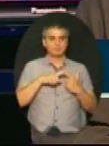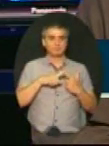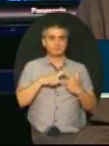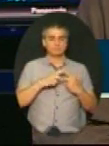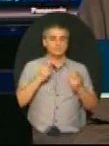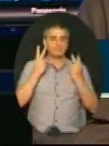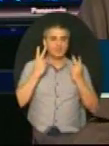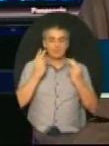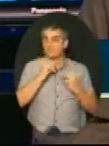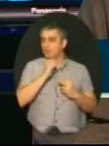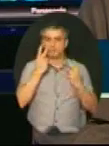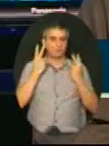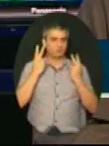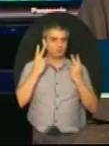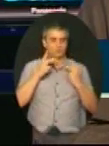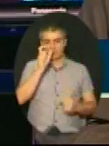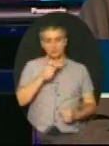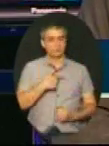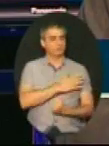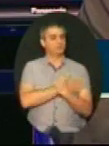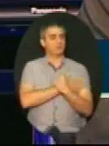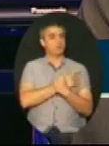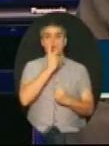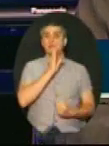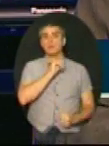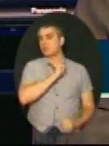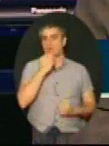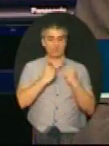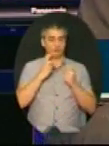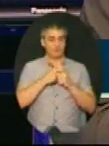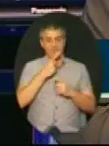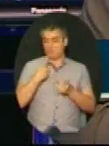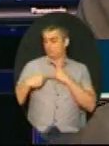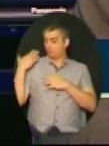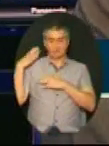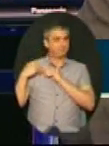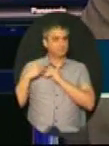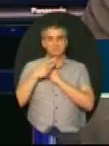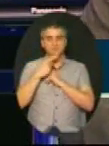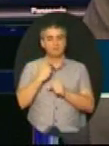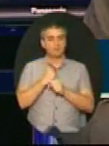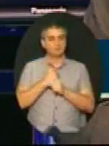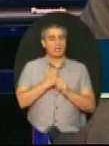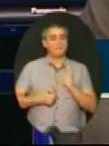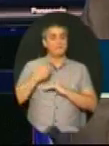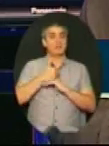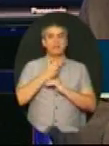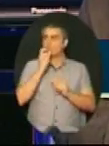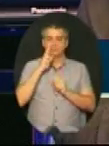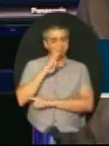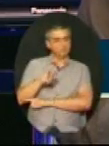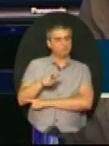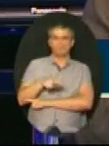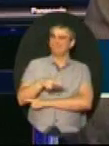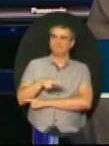שתיים, בעיקר הדבר החשוב ביותר, זה דמות סמכותית. אחת הבעיות הקשות ביותר של המפלגה הזו בשנים האחרונות, שהיא מייצרת מנהיגות שאנשים מסתכלים